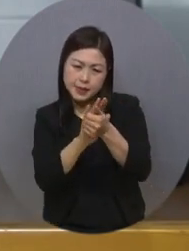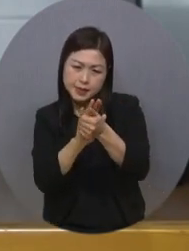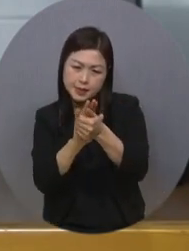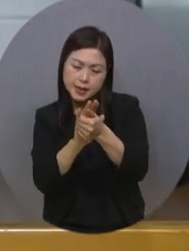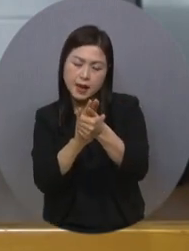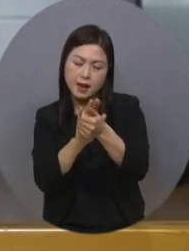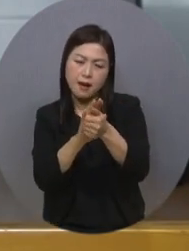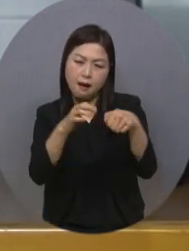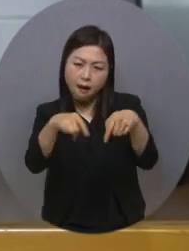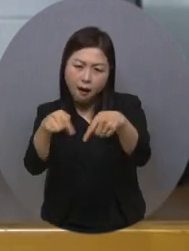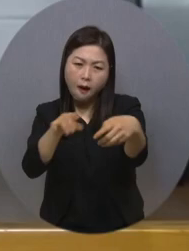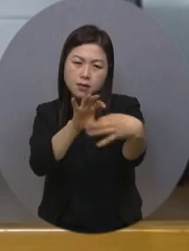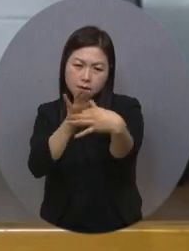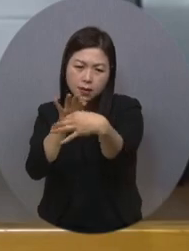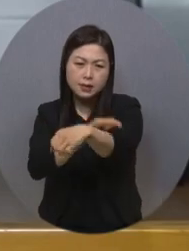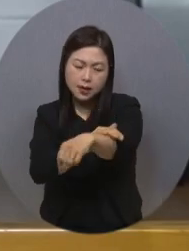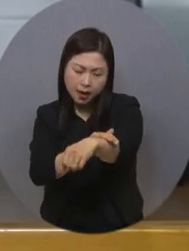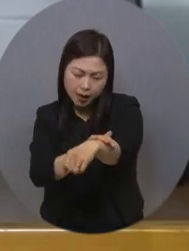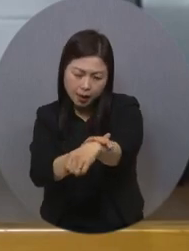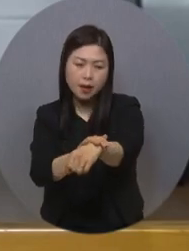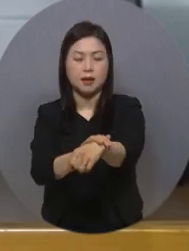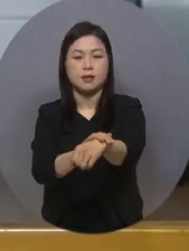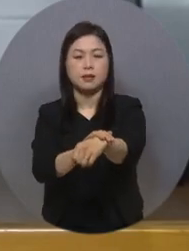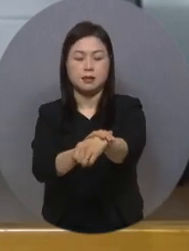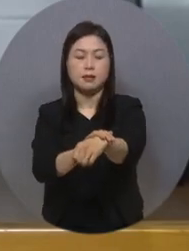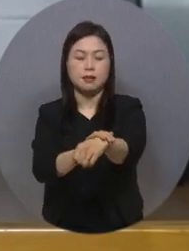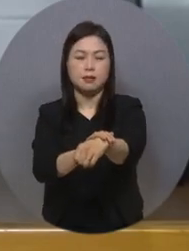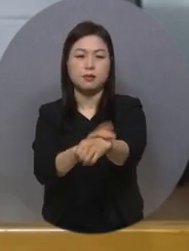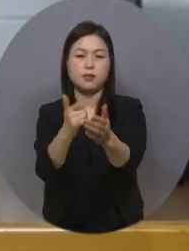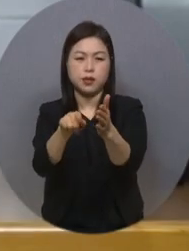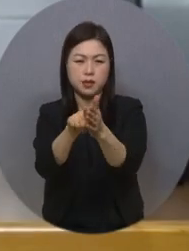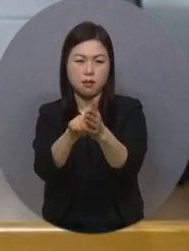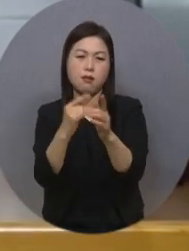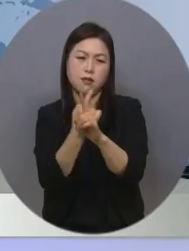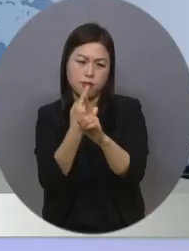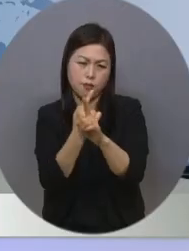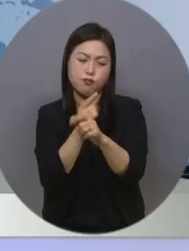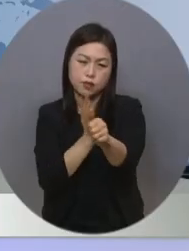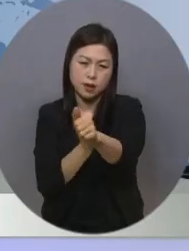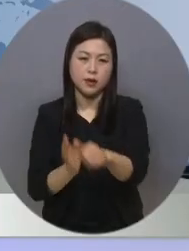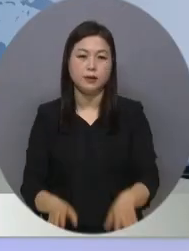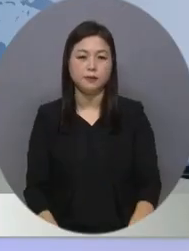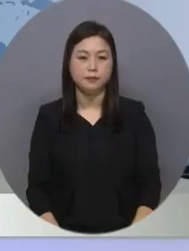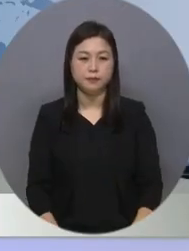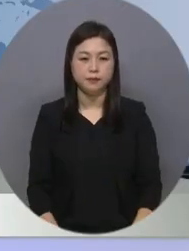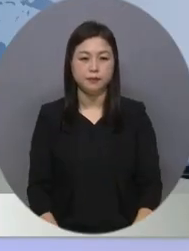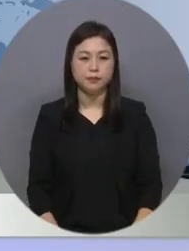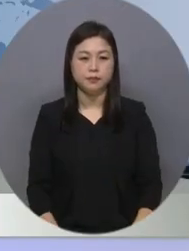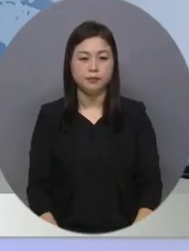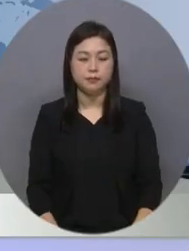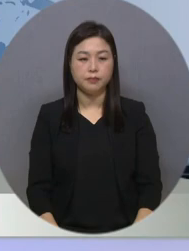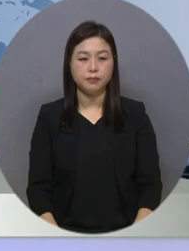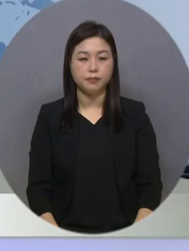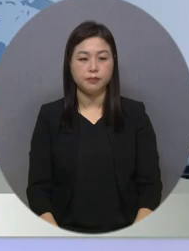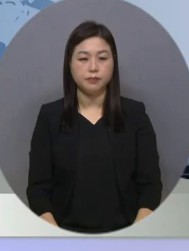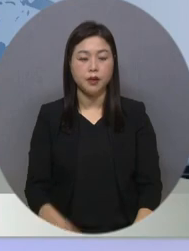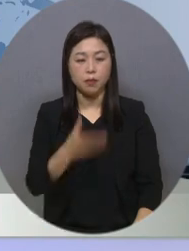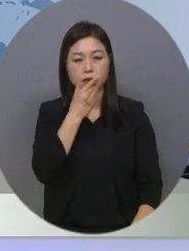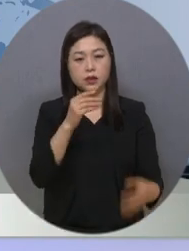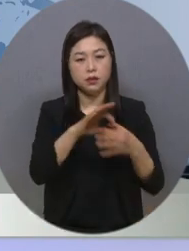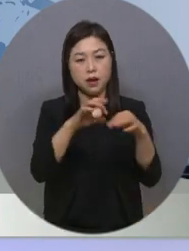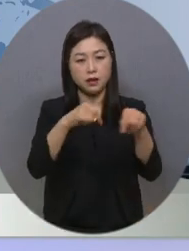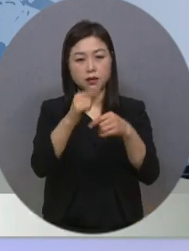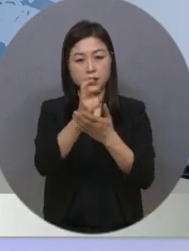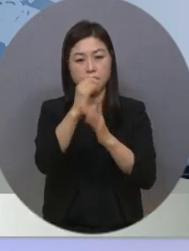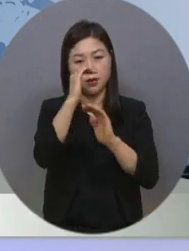서비스가 이루어지도록 개선해 주시기를 부탁을 드립니다. 이어서 복지계 정책 소식